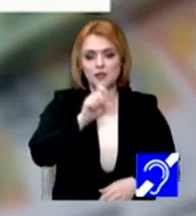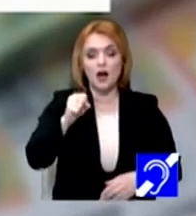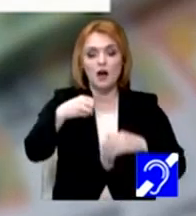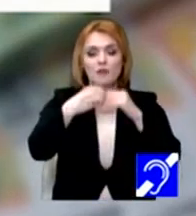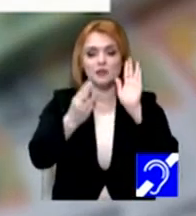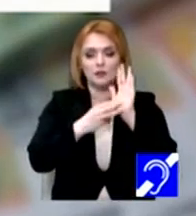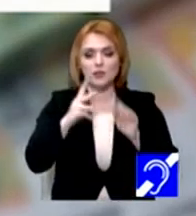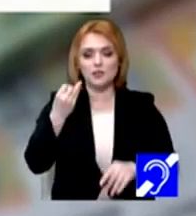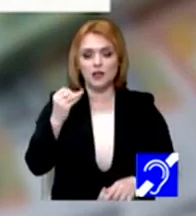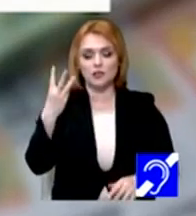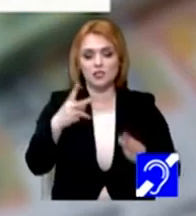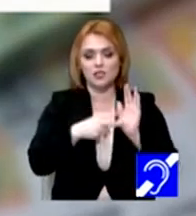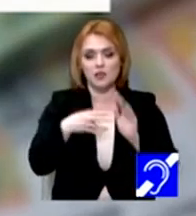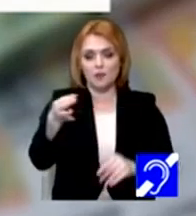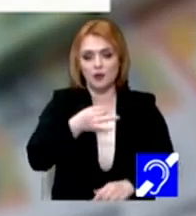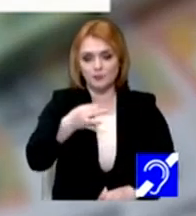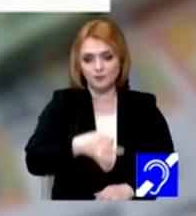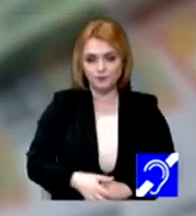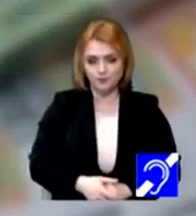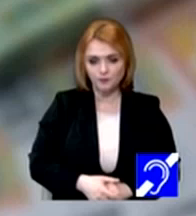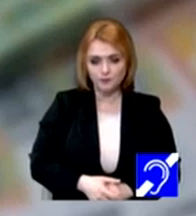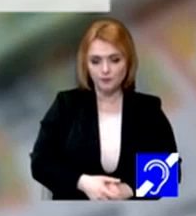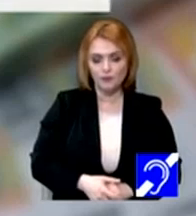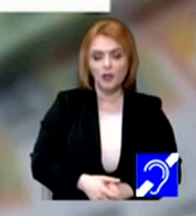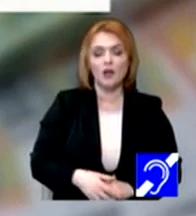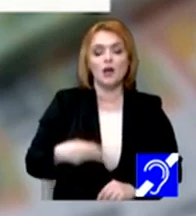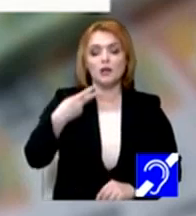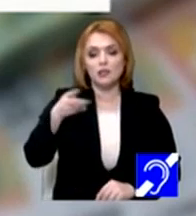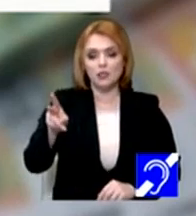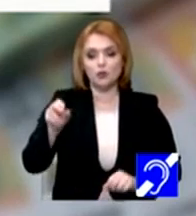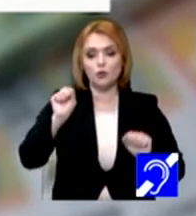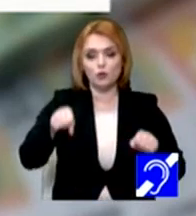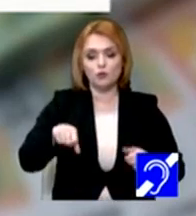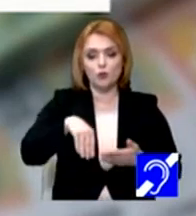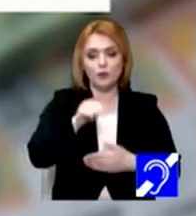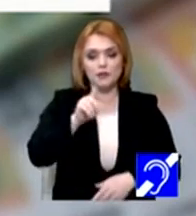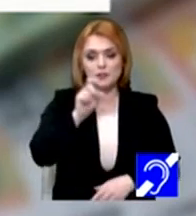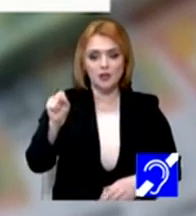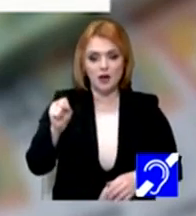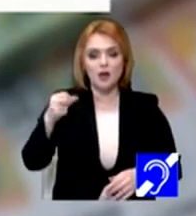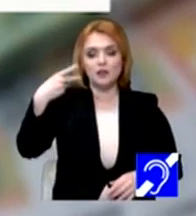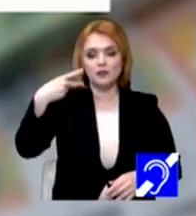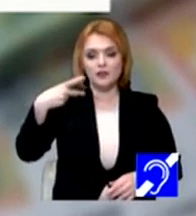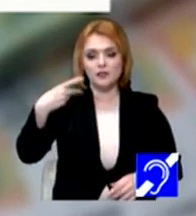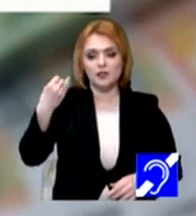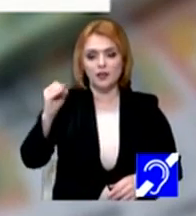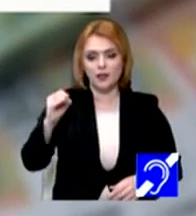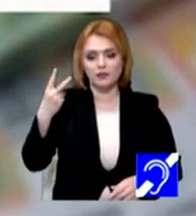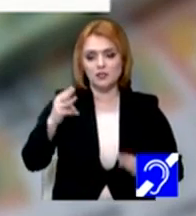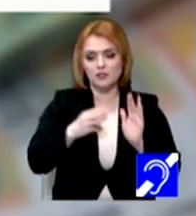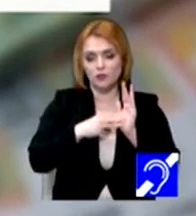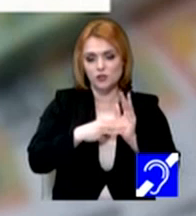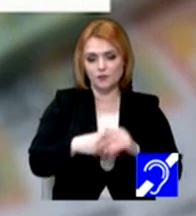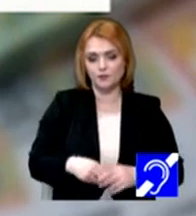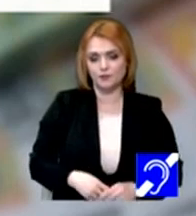18 lei și 37 de bani, cu un ban mai mult. Se scumpește și moneda europeană, care va costa cu 14 bani mai mult și va